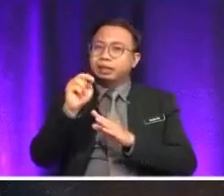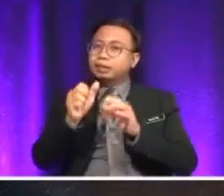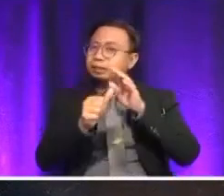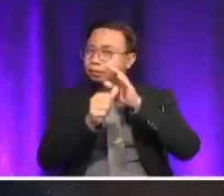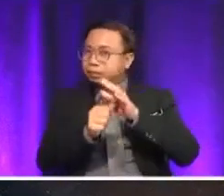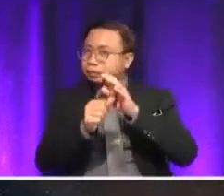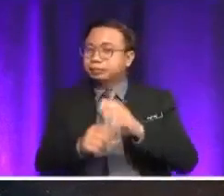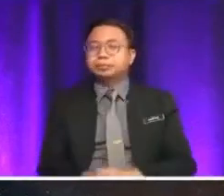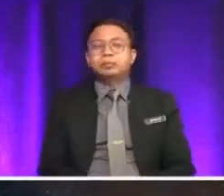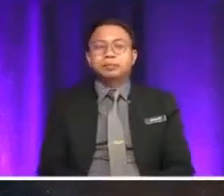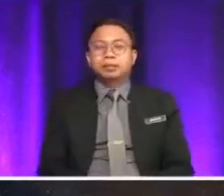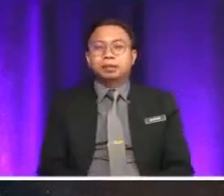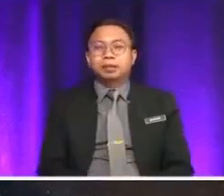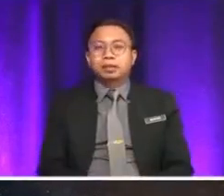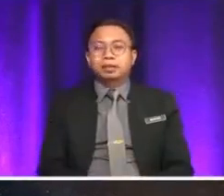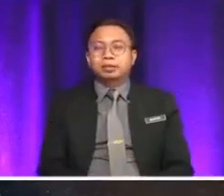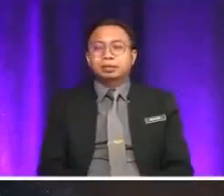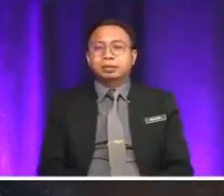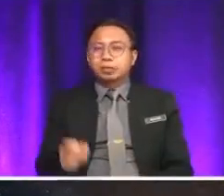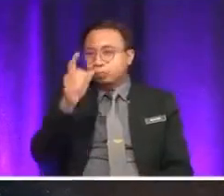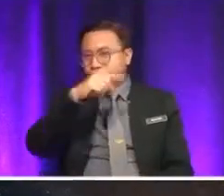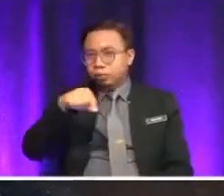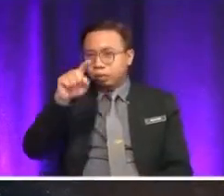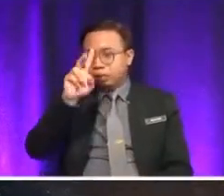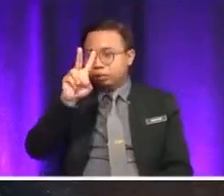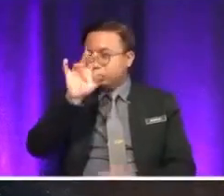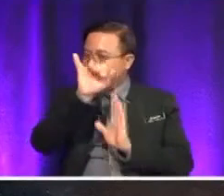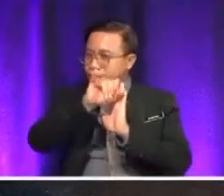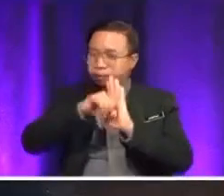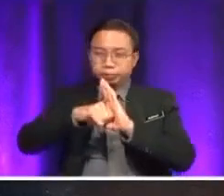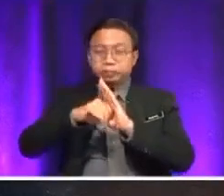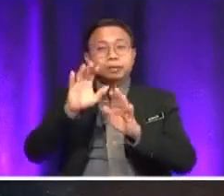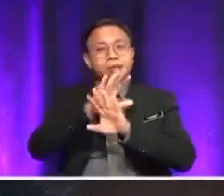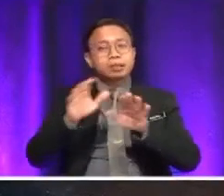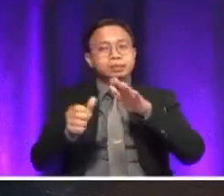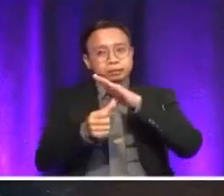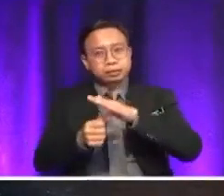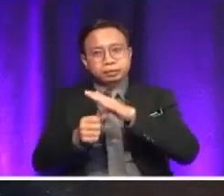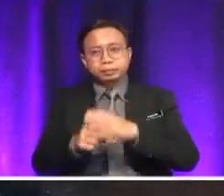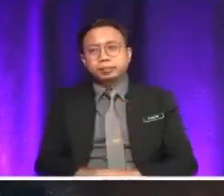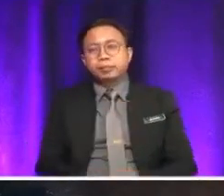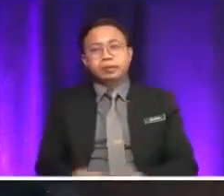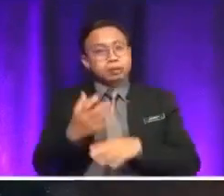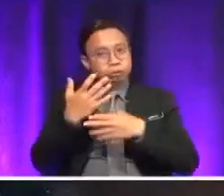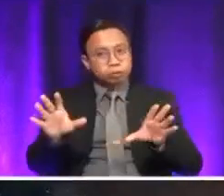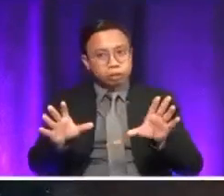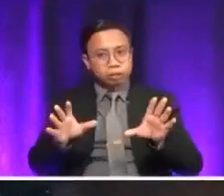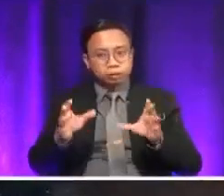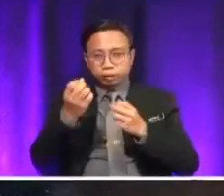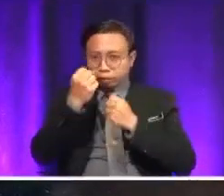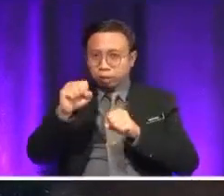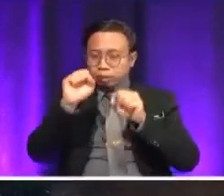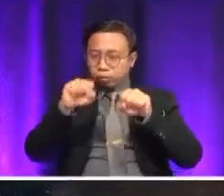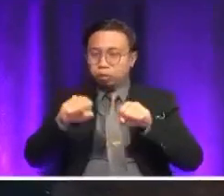cikgu. Bukan saya stres, ramai yang bulat, stres cikgu. Bulat tu 2 jam? Jangan stres. Okey, kalau dah siap mungkin okey,